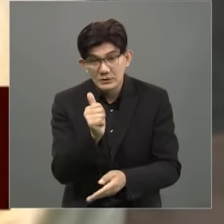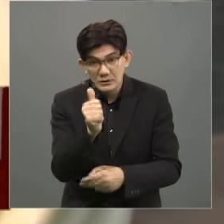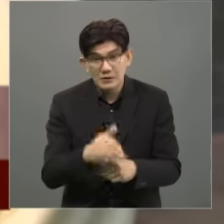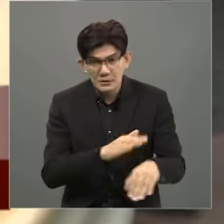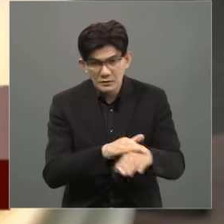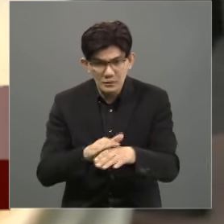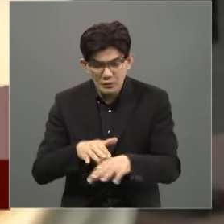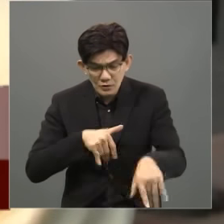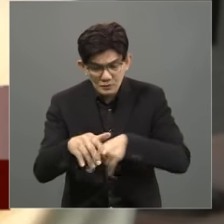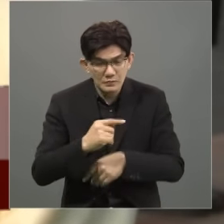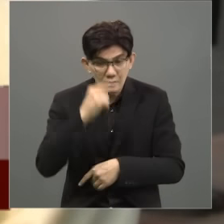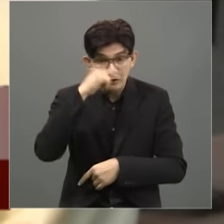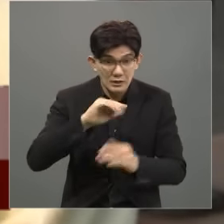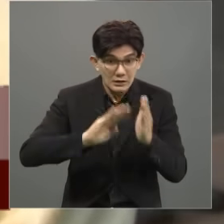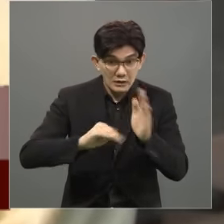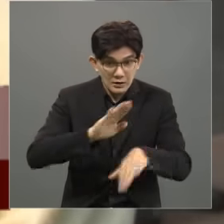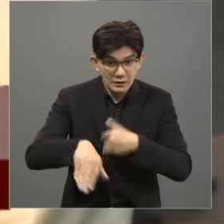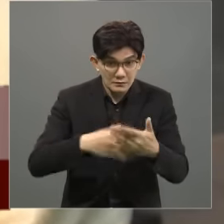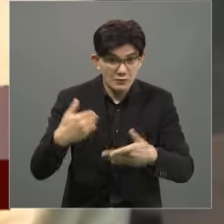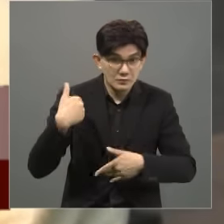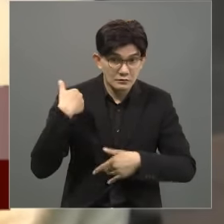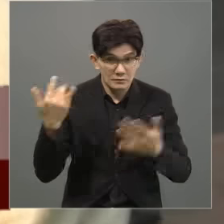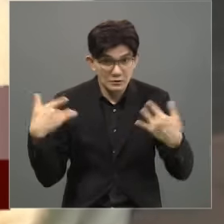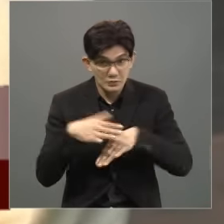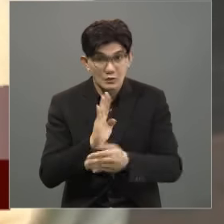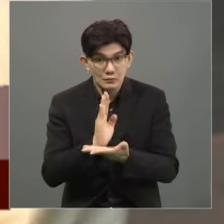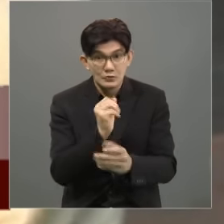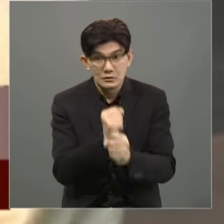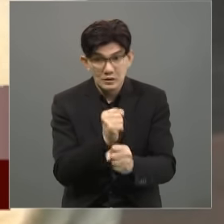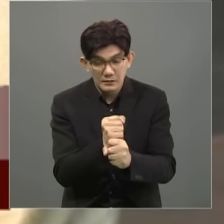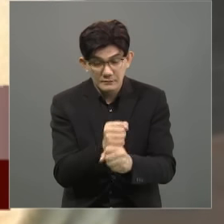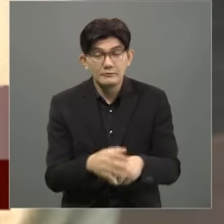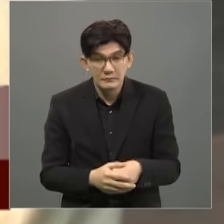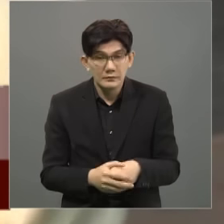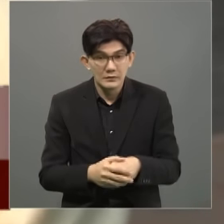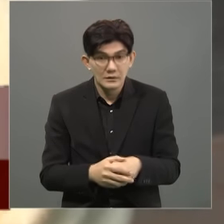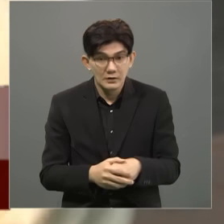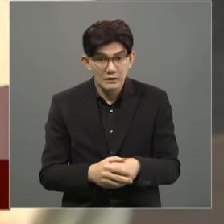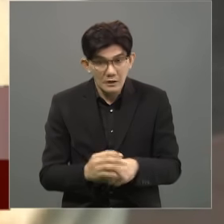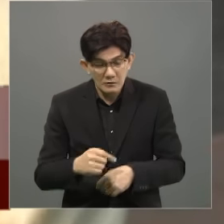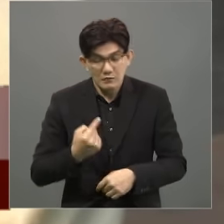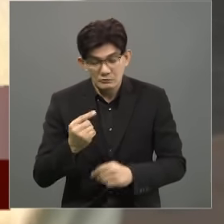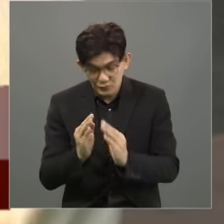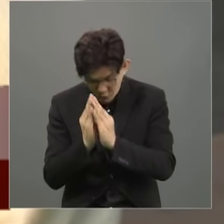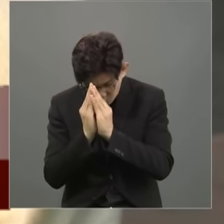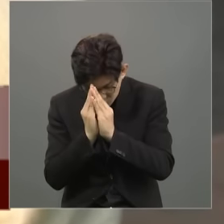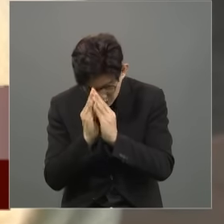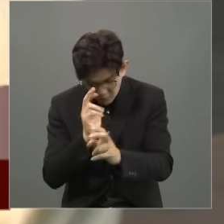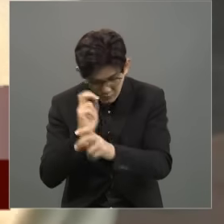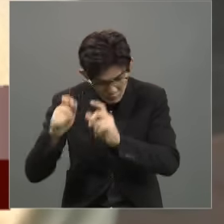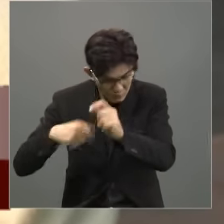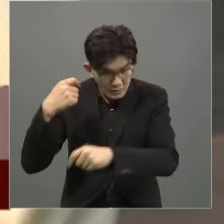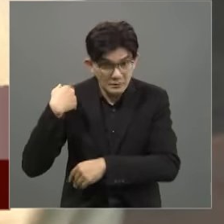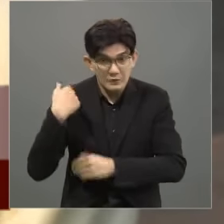พี่น้องชาวไทยและชาวอีสานมาร่วมบุญใหญ่นี้และได้มีครั้งที่ได้สักการะพระบรมสารีริกธาตุใน